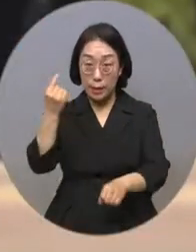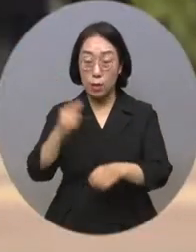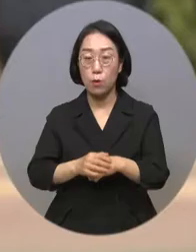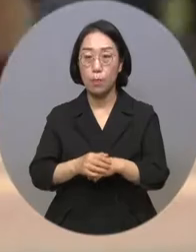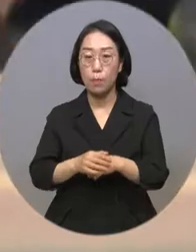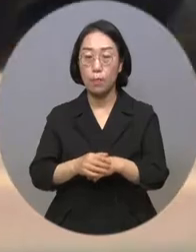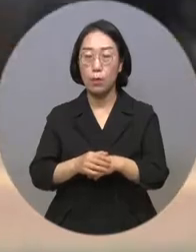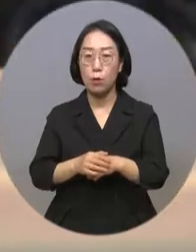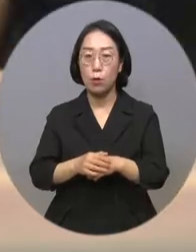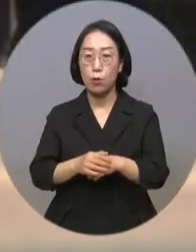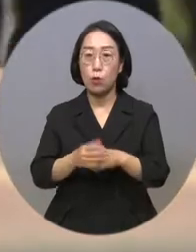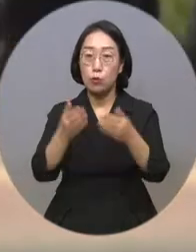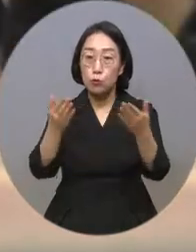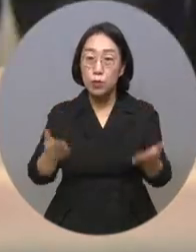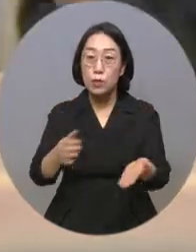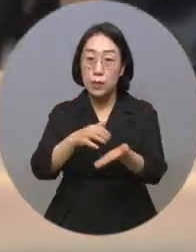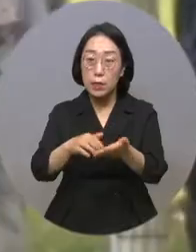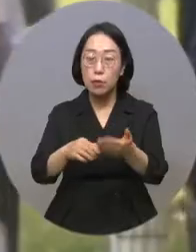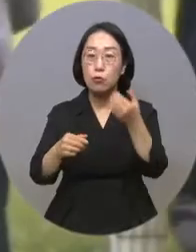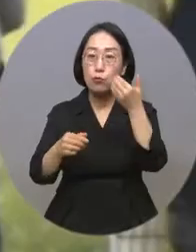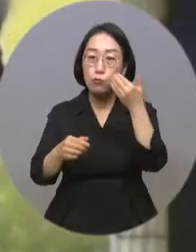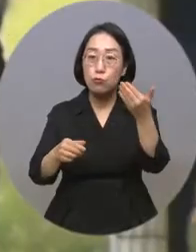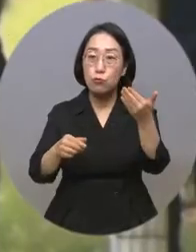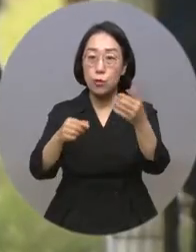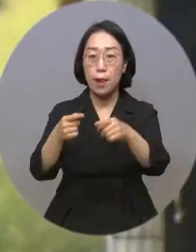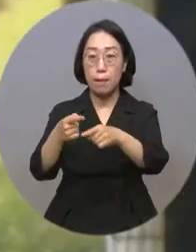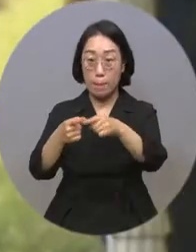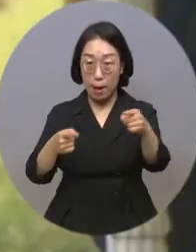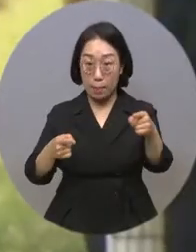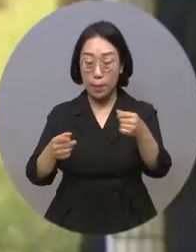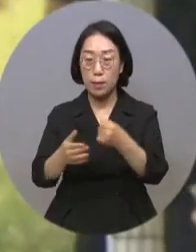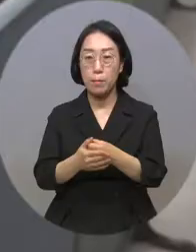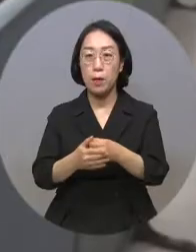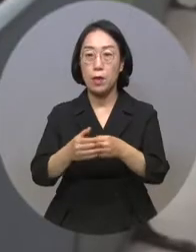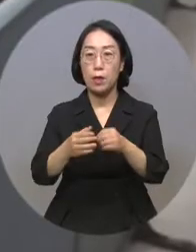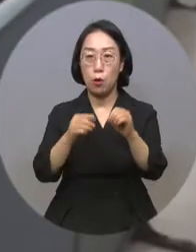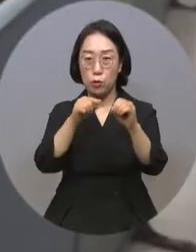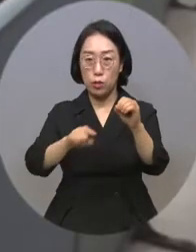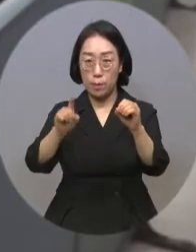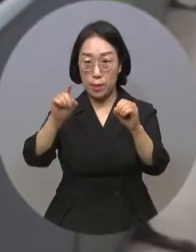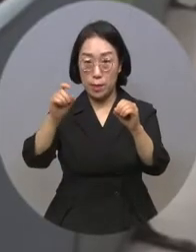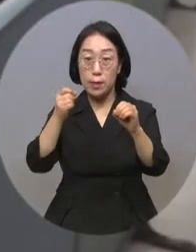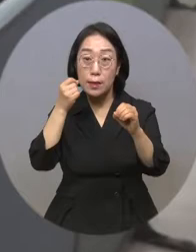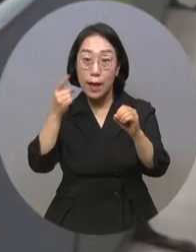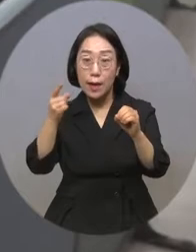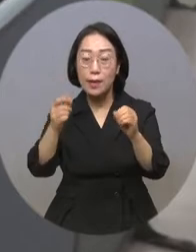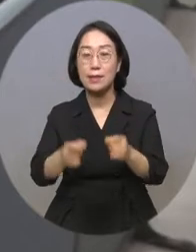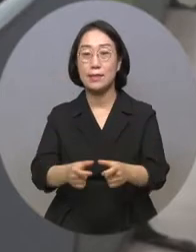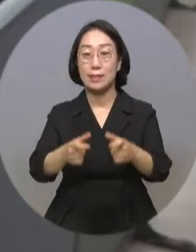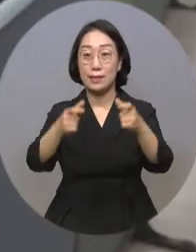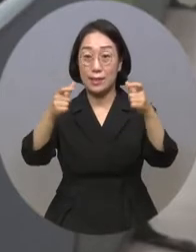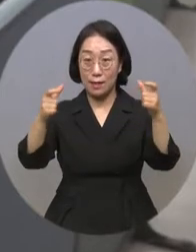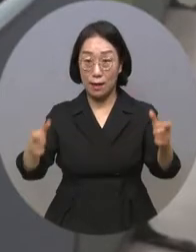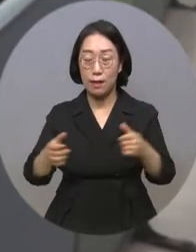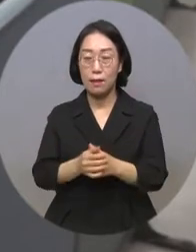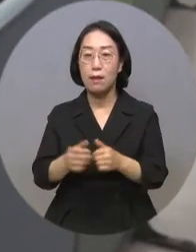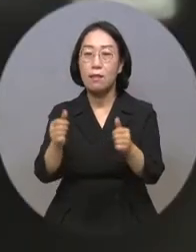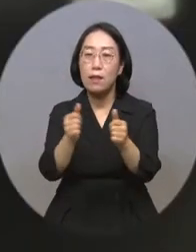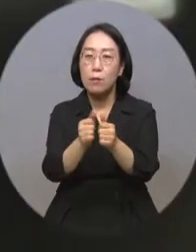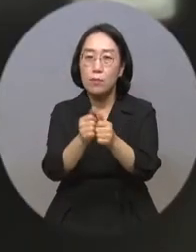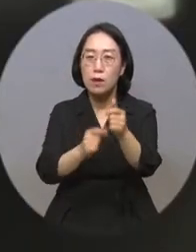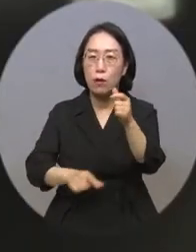육아휴직 사용기간은 9.5개월로 0.1개월 증가했는데 여성 근로자보다 남성